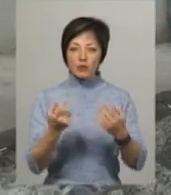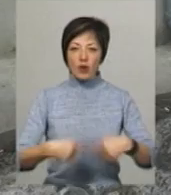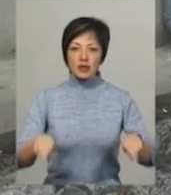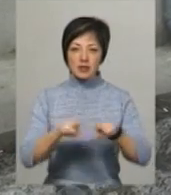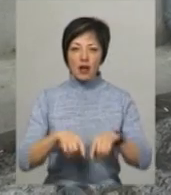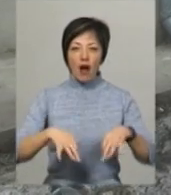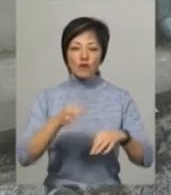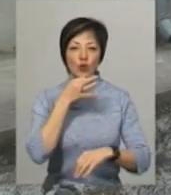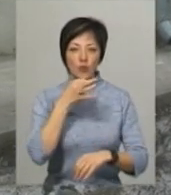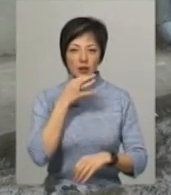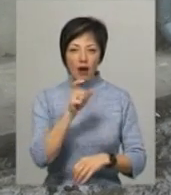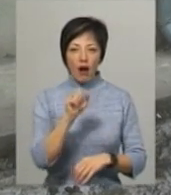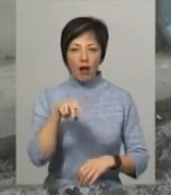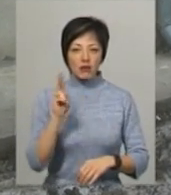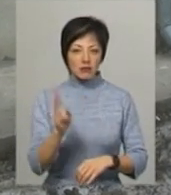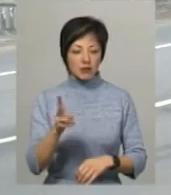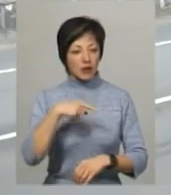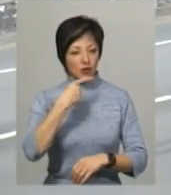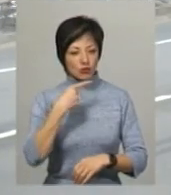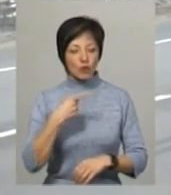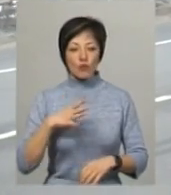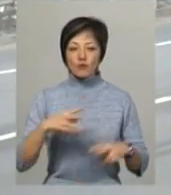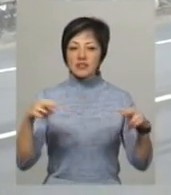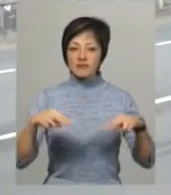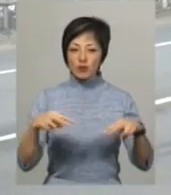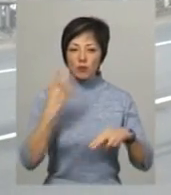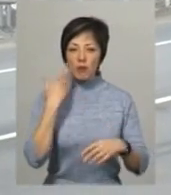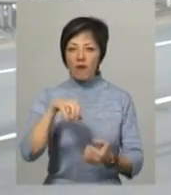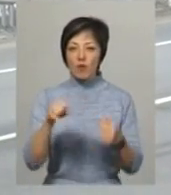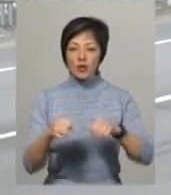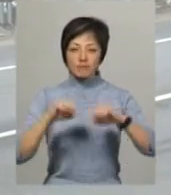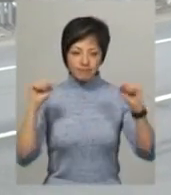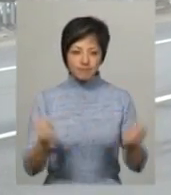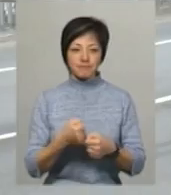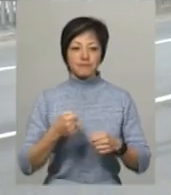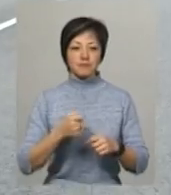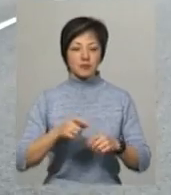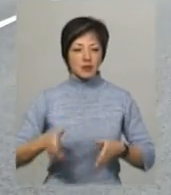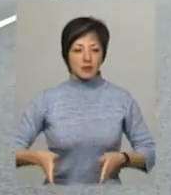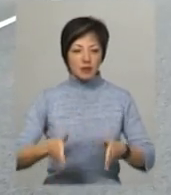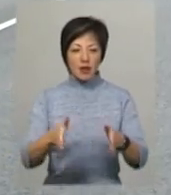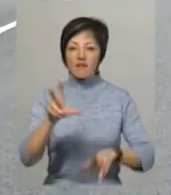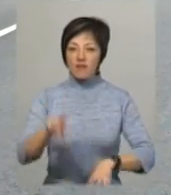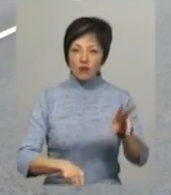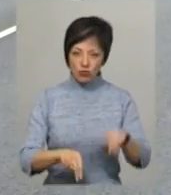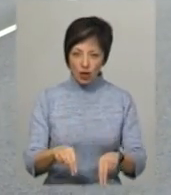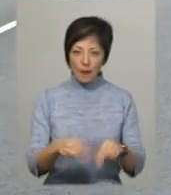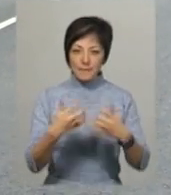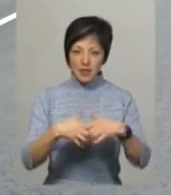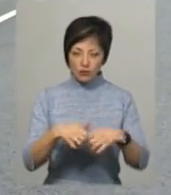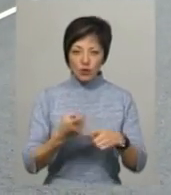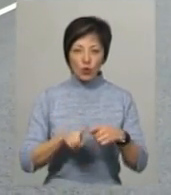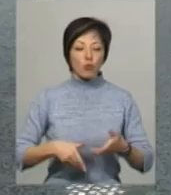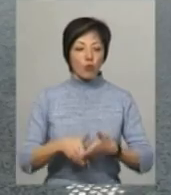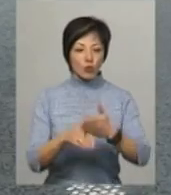організації автолюбителів «Халк» Володимир Огойко каже, був свідком того, як водії перевищують допустиму швидкість на трасах, та вважає, пристрої TrueCam